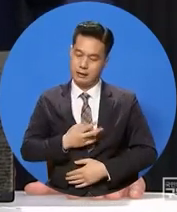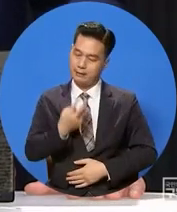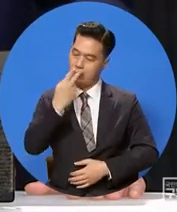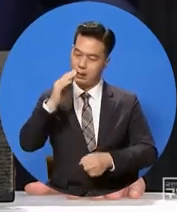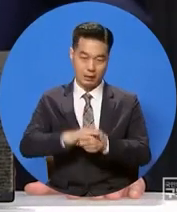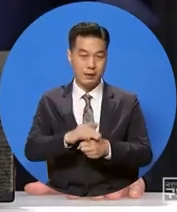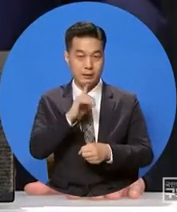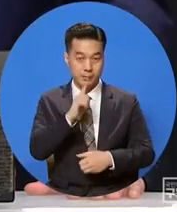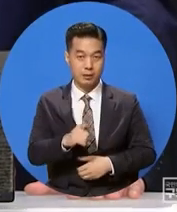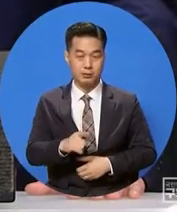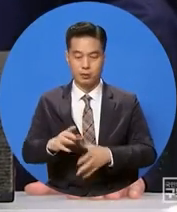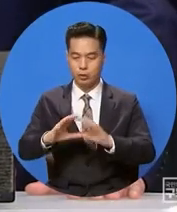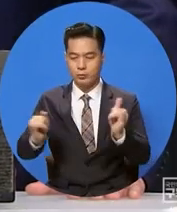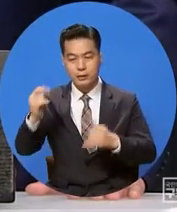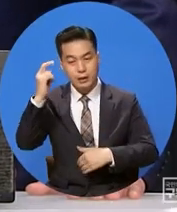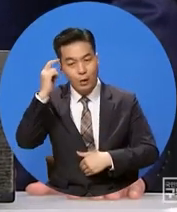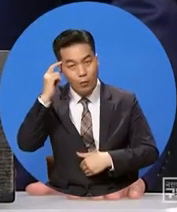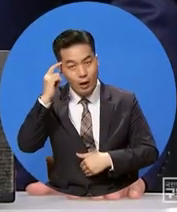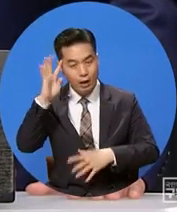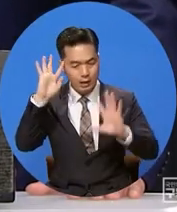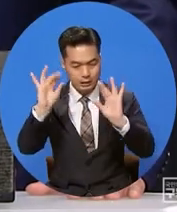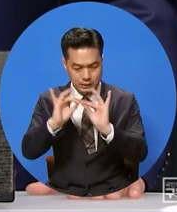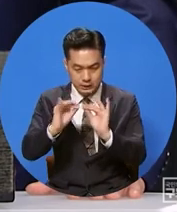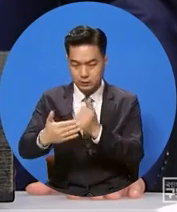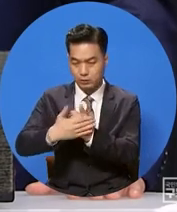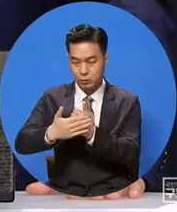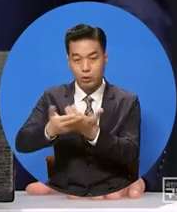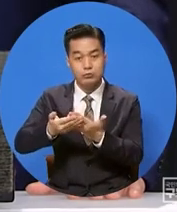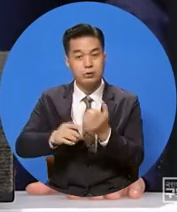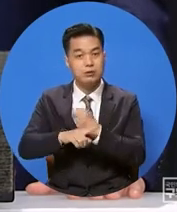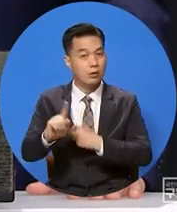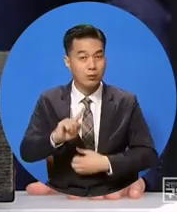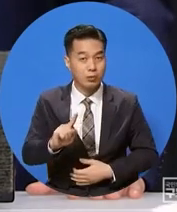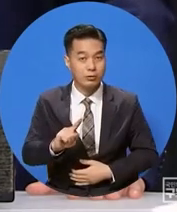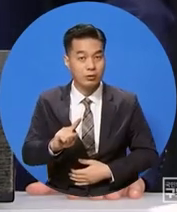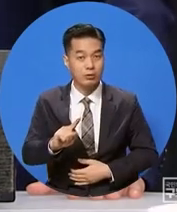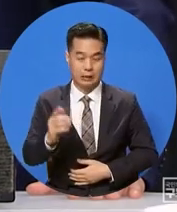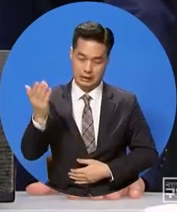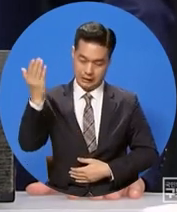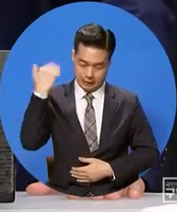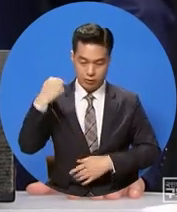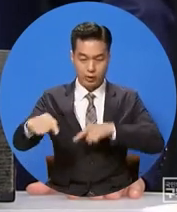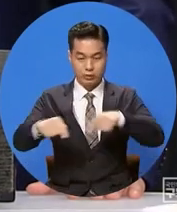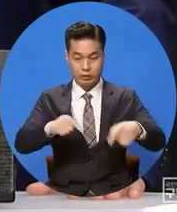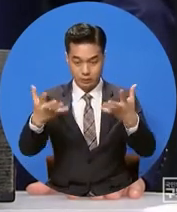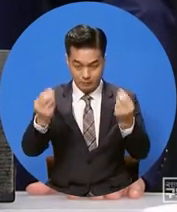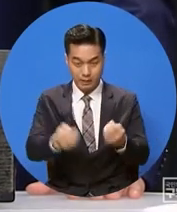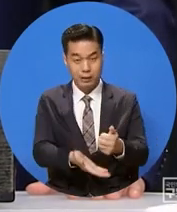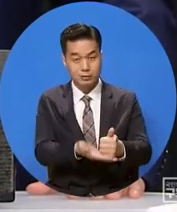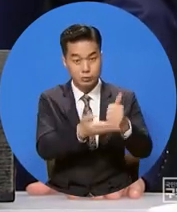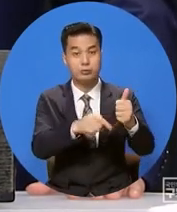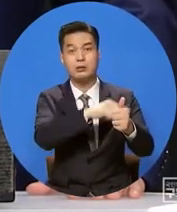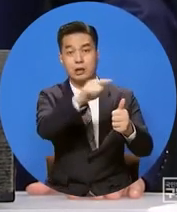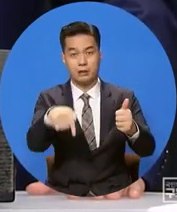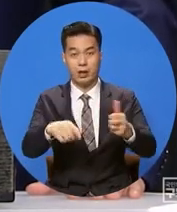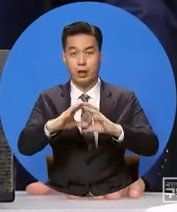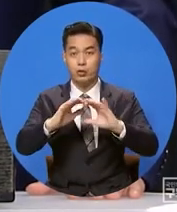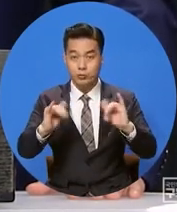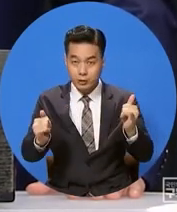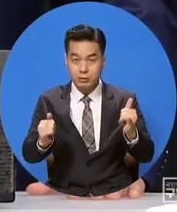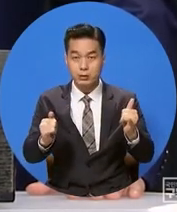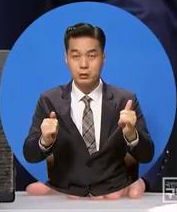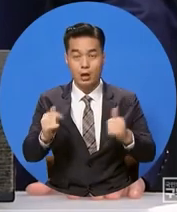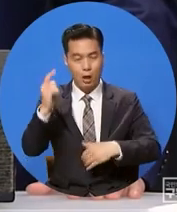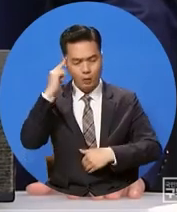아니 제가 국민들이 말입니다. 왜 그러면 그렇게 지지를 하시고 했습니까? 그리고 기존에 그 정치 하신 분들한테 국민들이